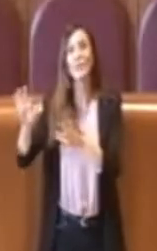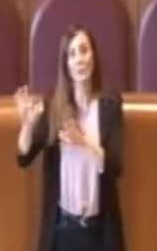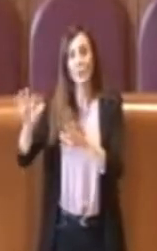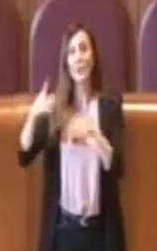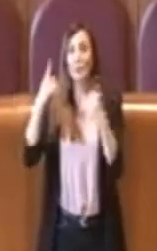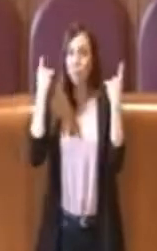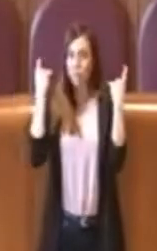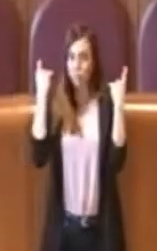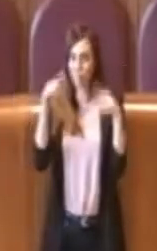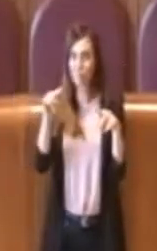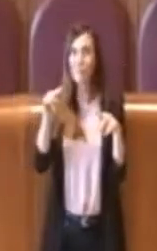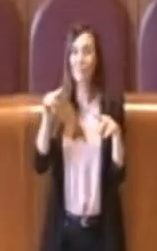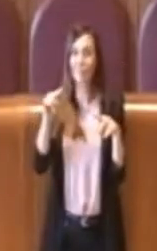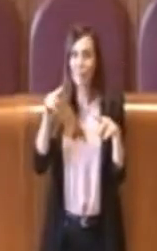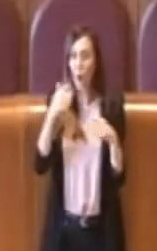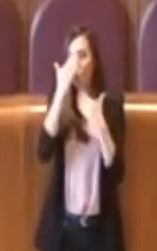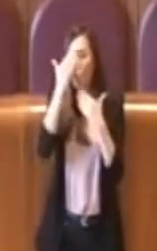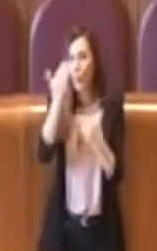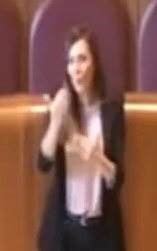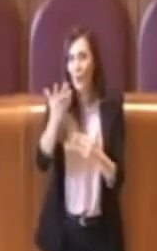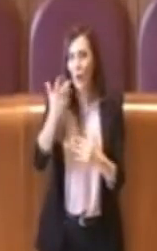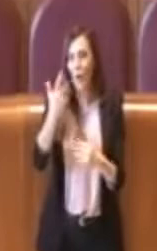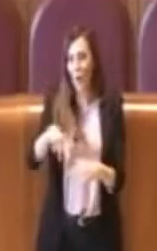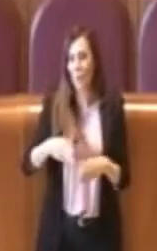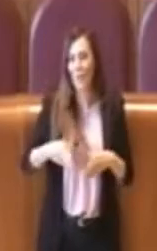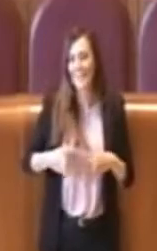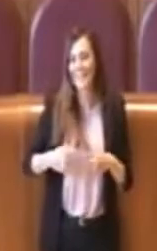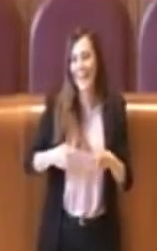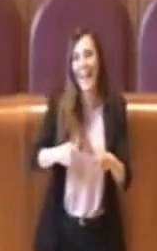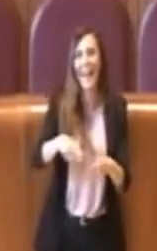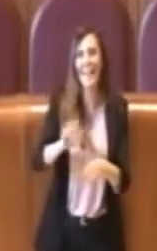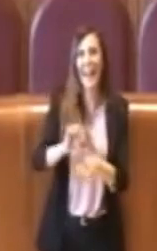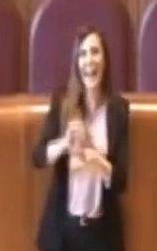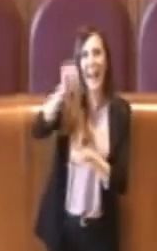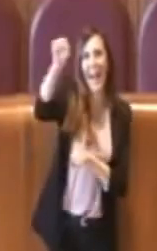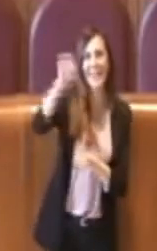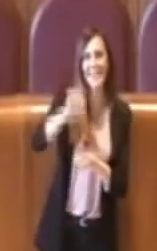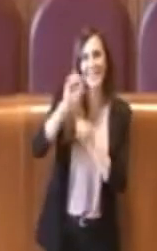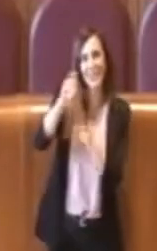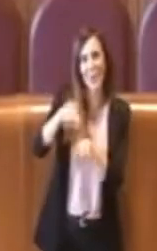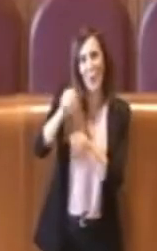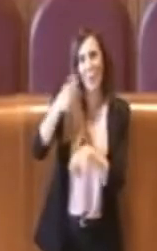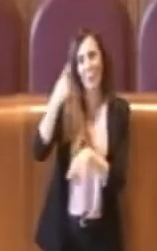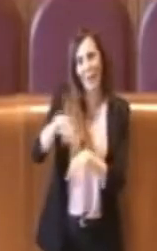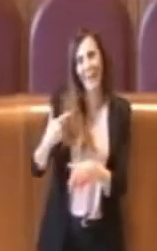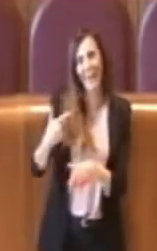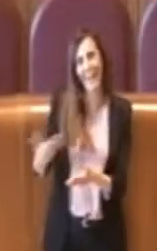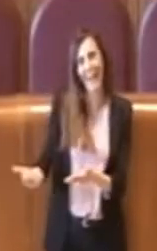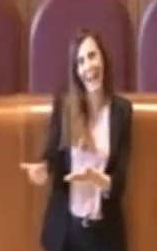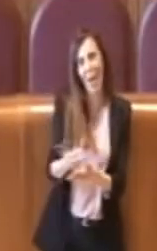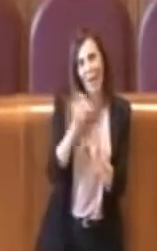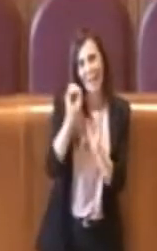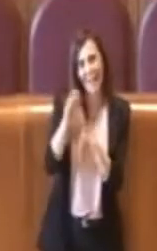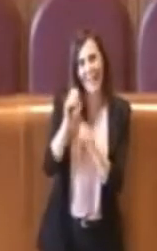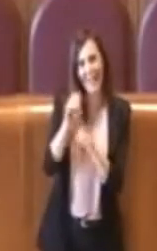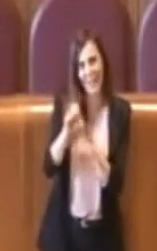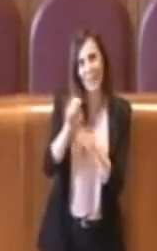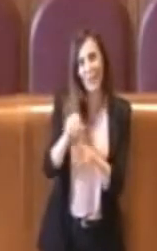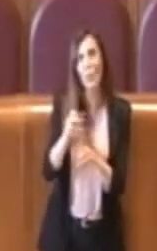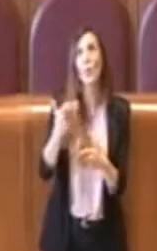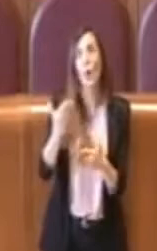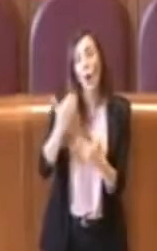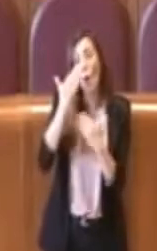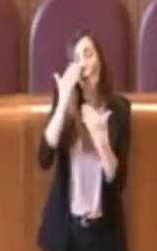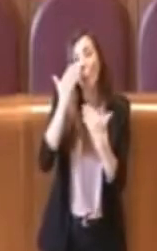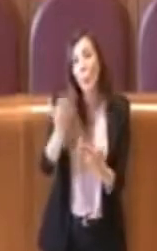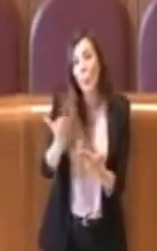devo dire che al posto dei cassonetti stradali tolti appunto per la raccolta dei rifiuti, purtroppo